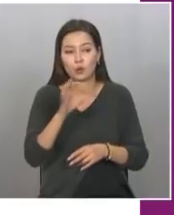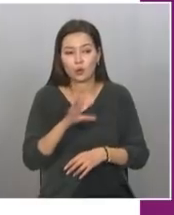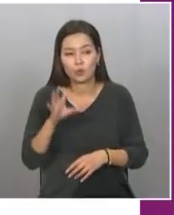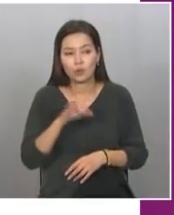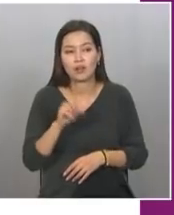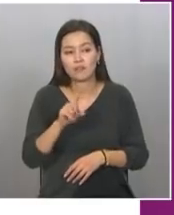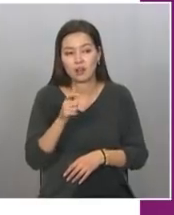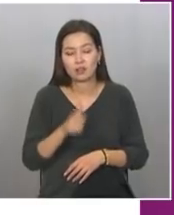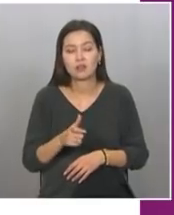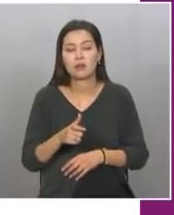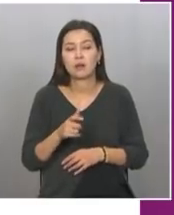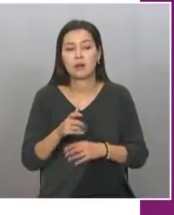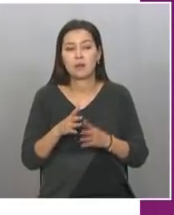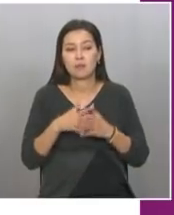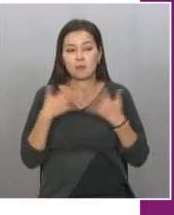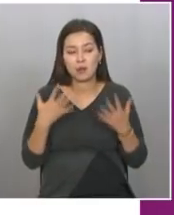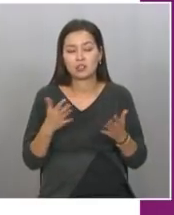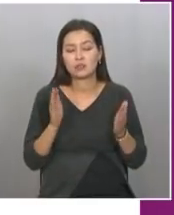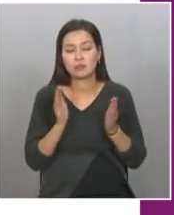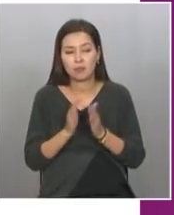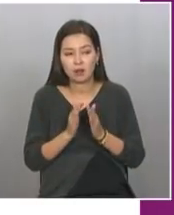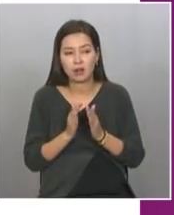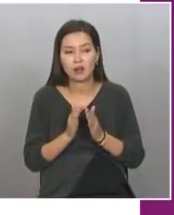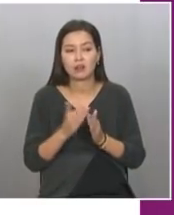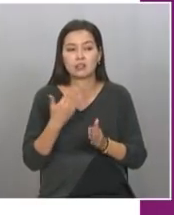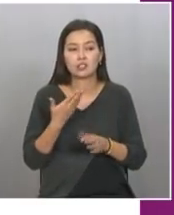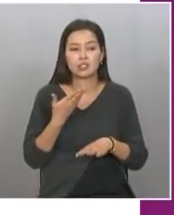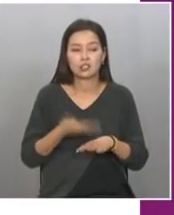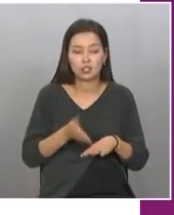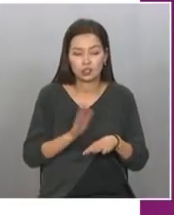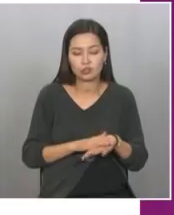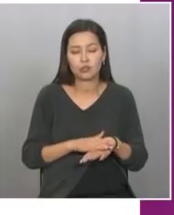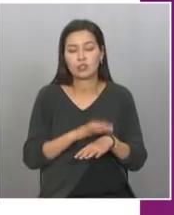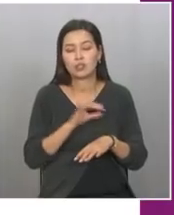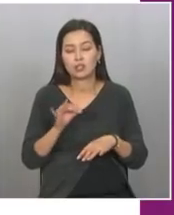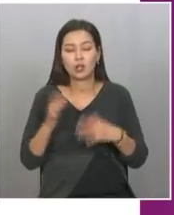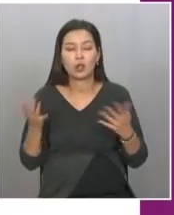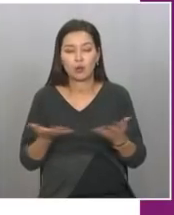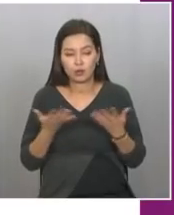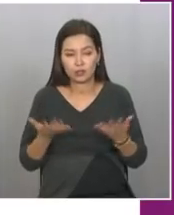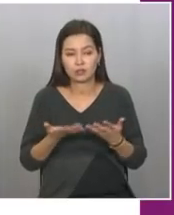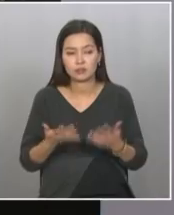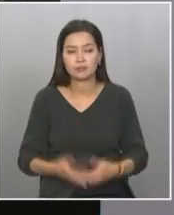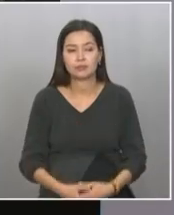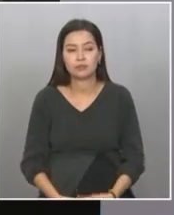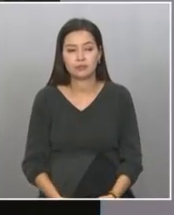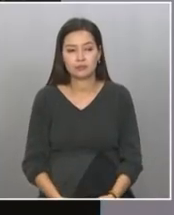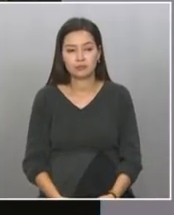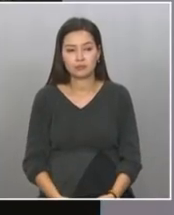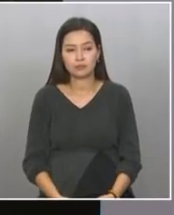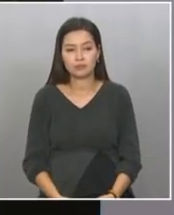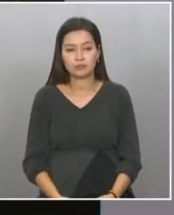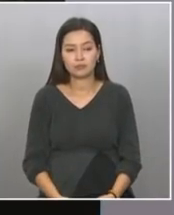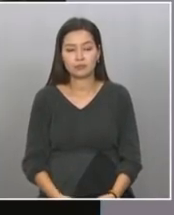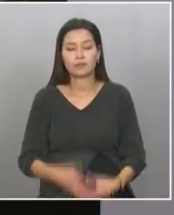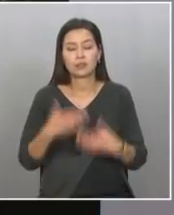прилагательные. Круглые, квадратные, большие, маленькие, тяжелые, легкие.